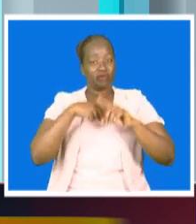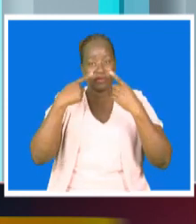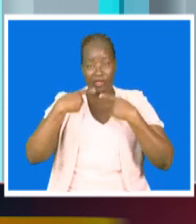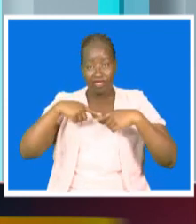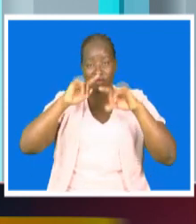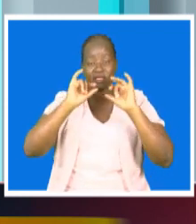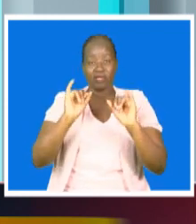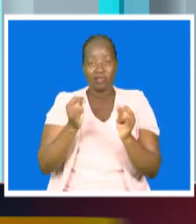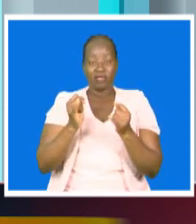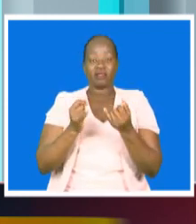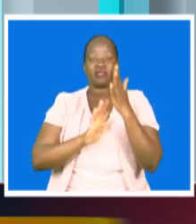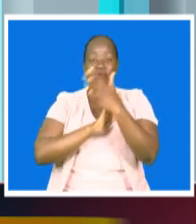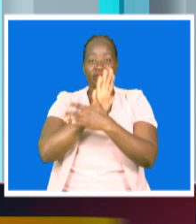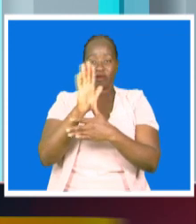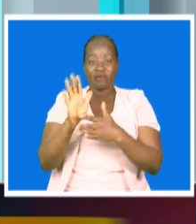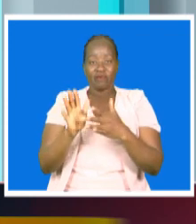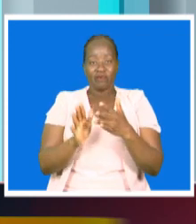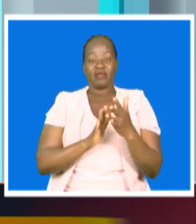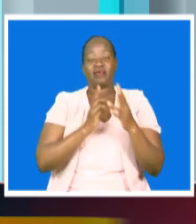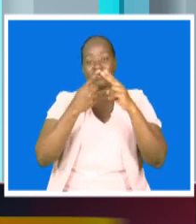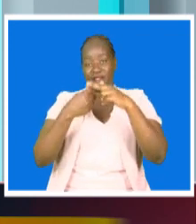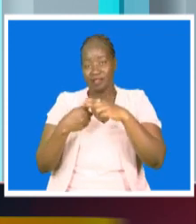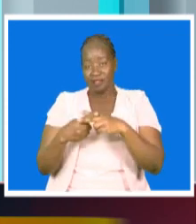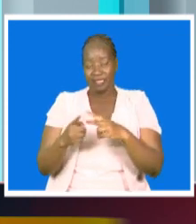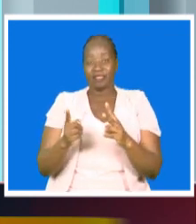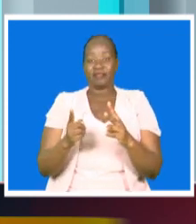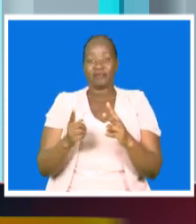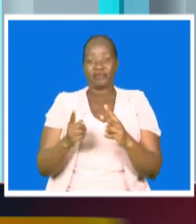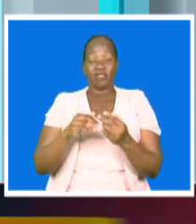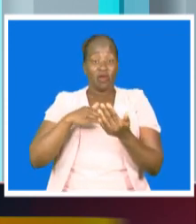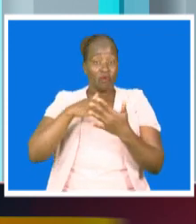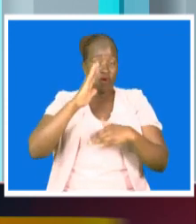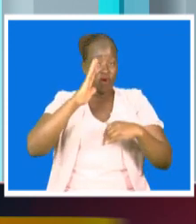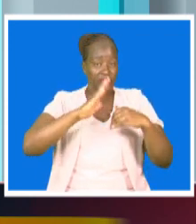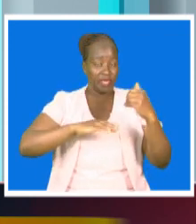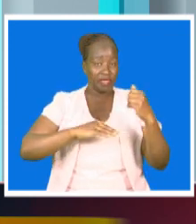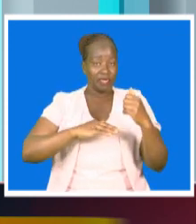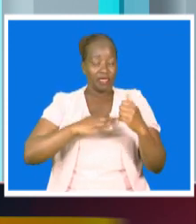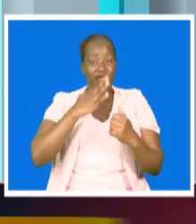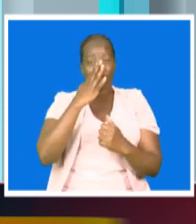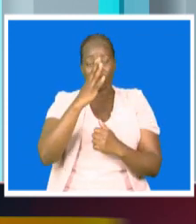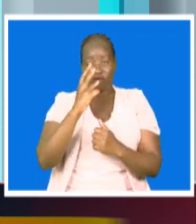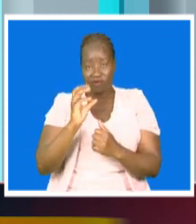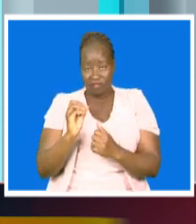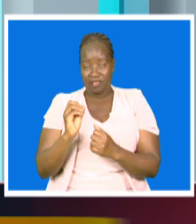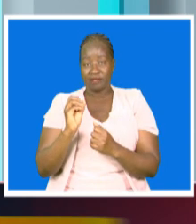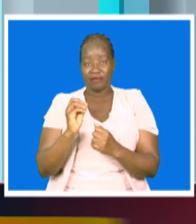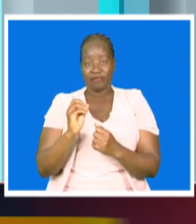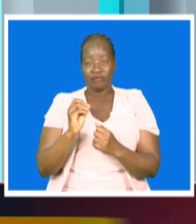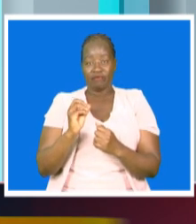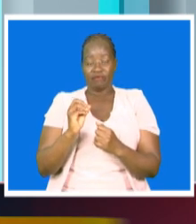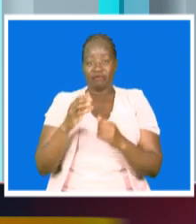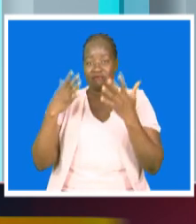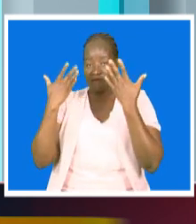na bele na ukumenjithia mohoro maria tuku haririria Gia bele ni ati Makiria ma adomirogo ina niyo